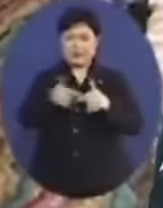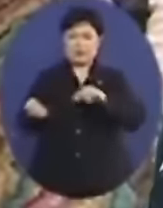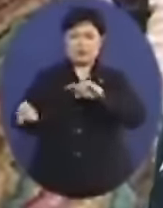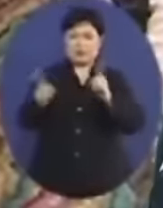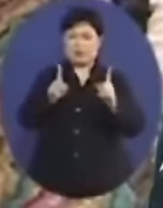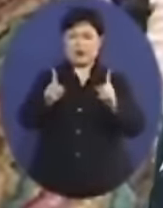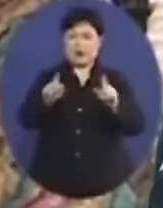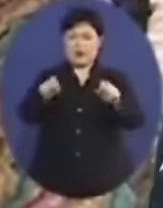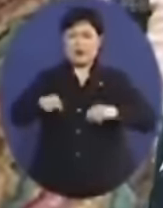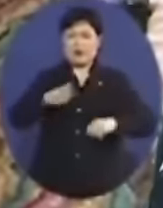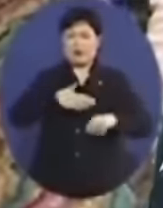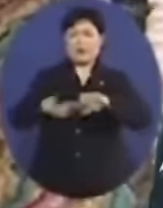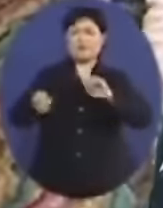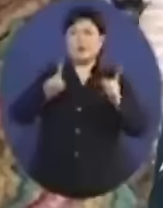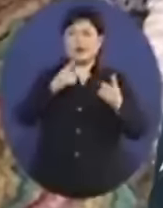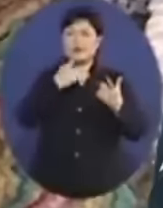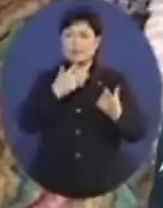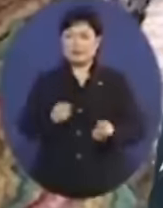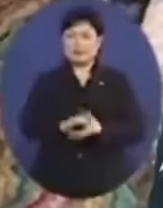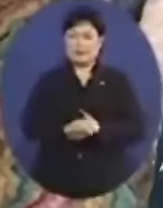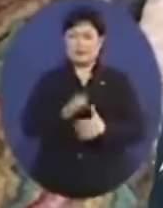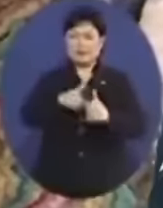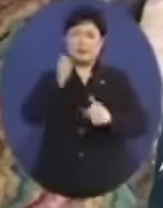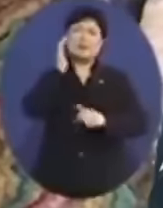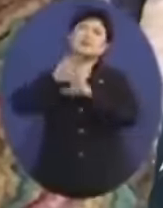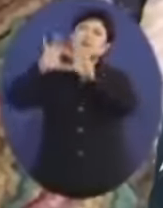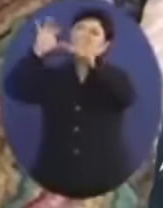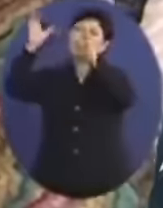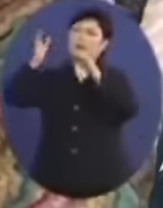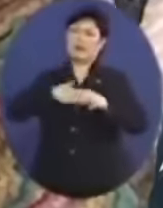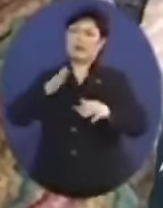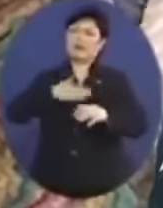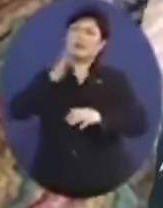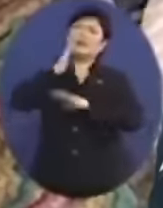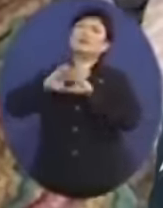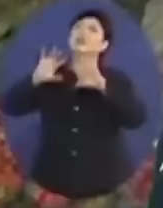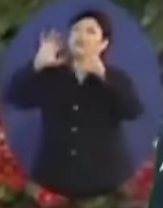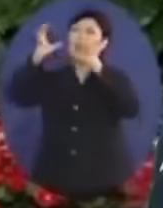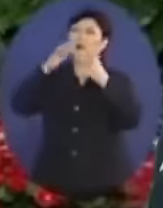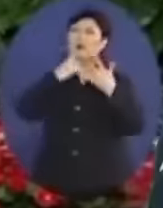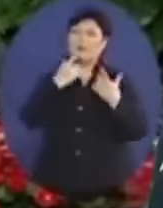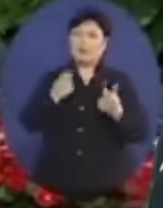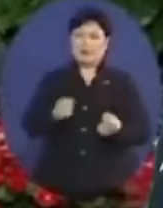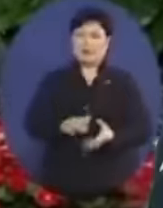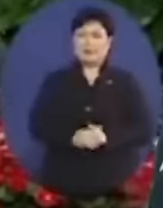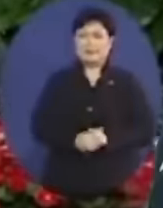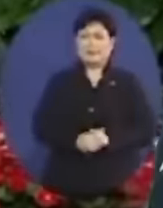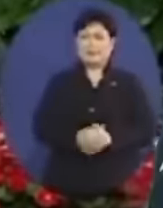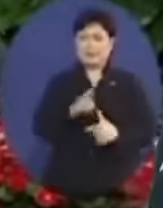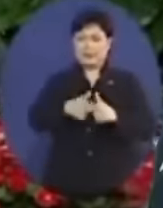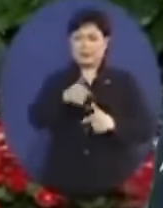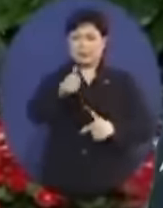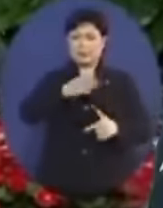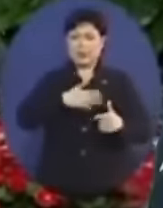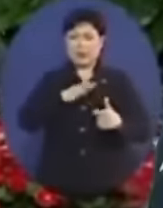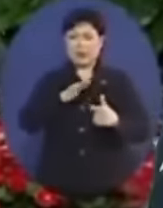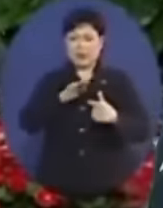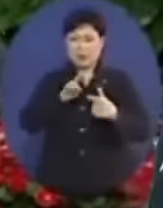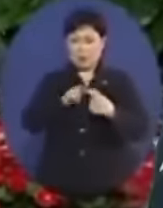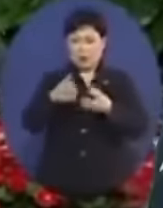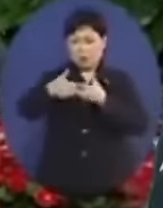내 부활 예수 부부 예수 천당 내 천당 예수 천천 예수님 나와 분리할